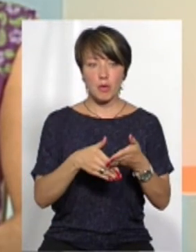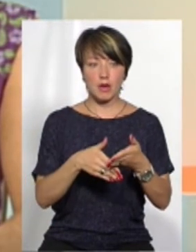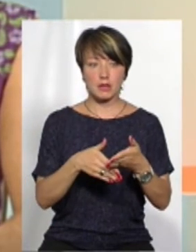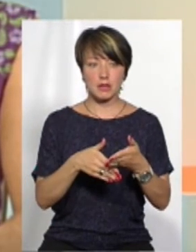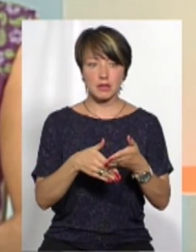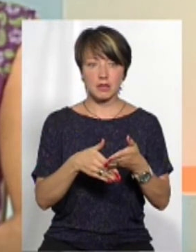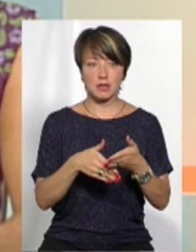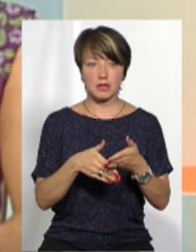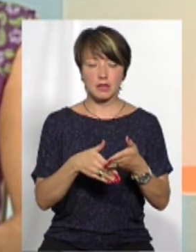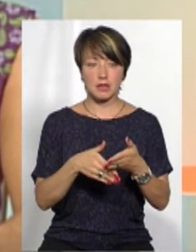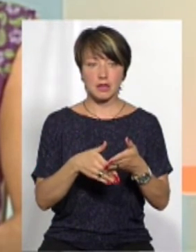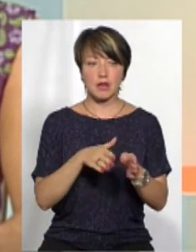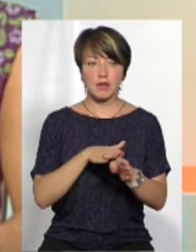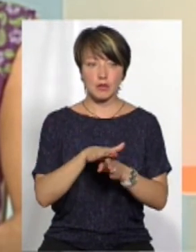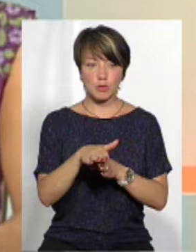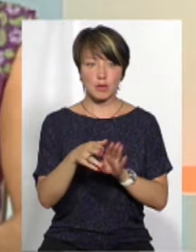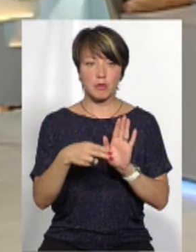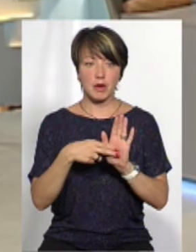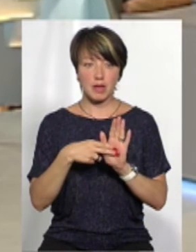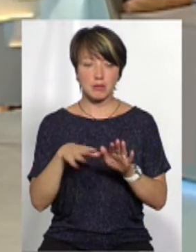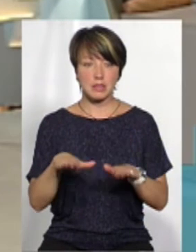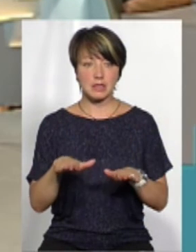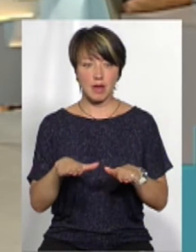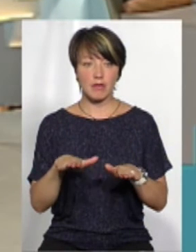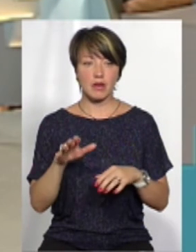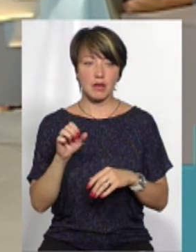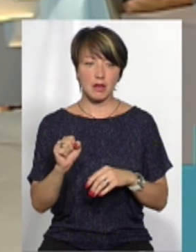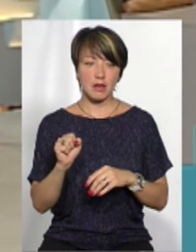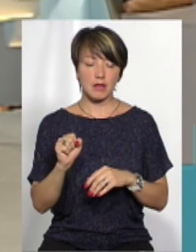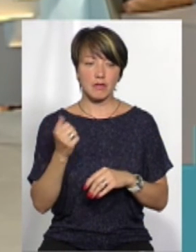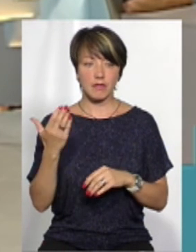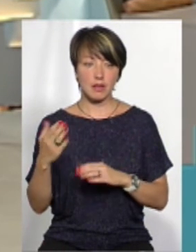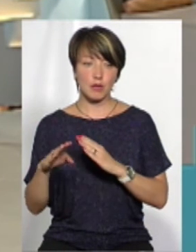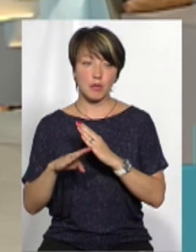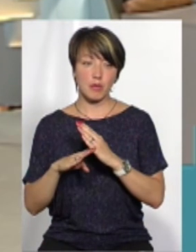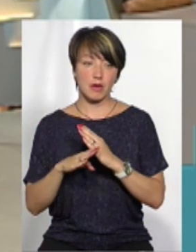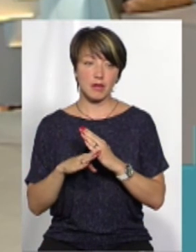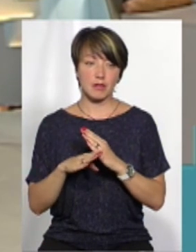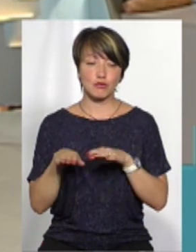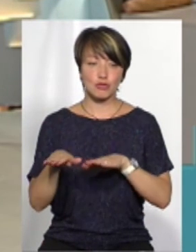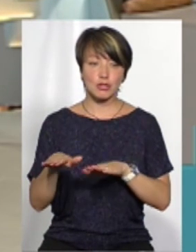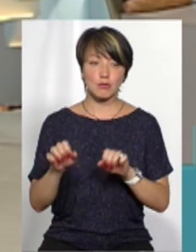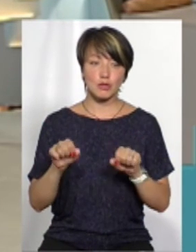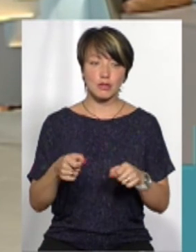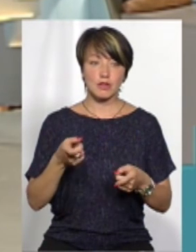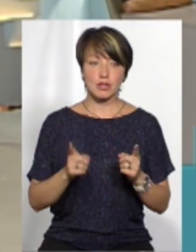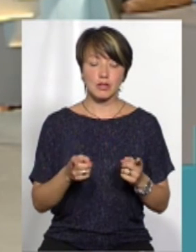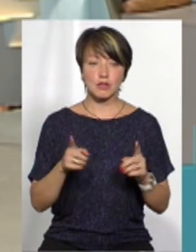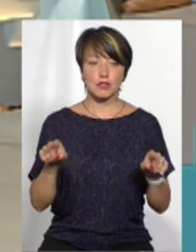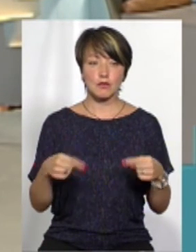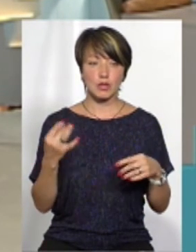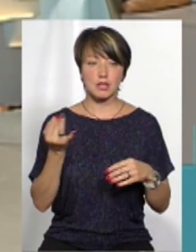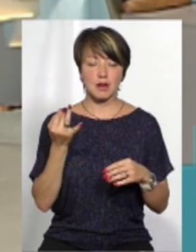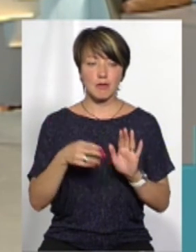допомагати йому статися як сталий бренд місцевий. А він буде шити і, можливо, дійсно